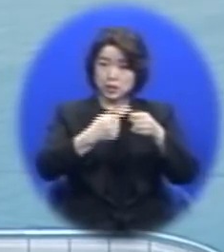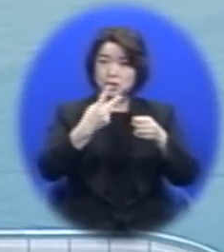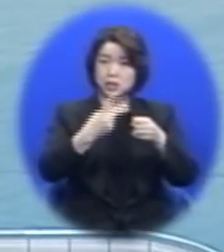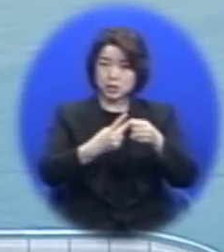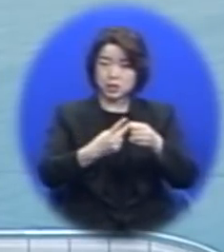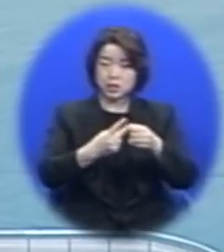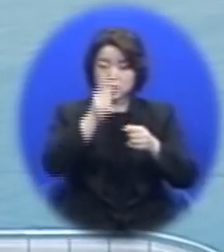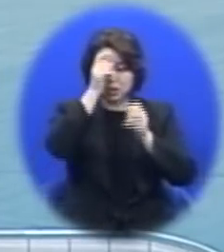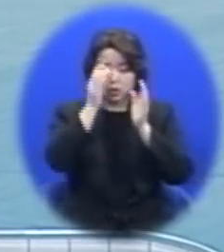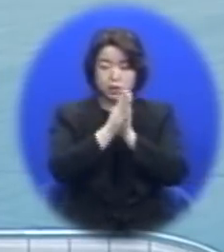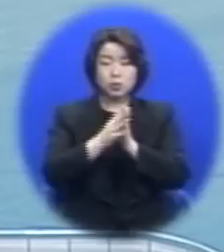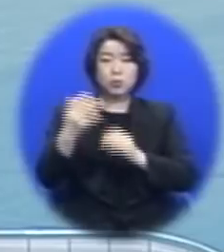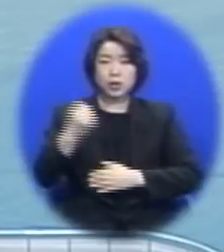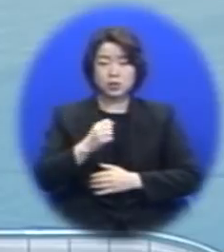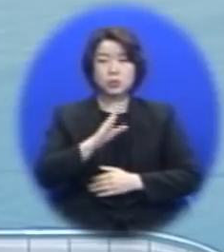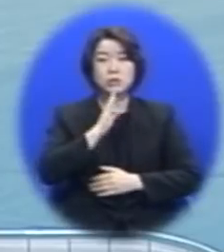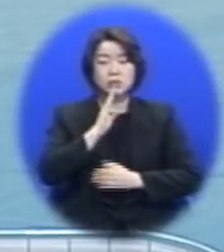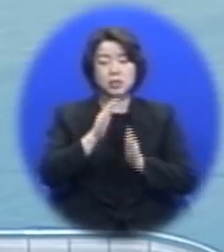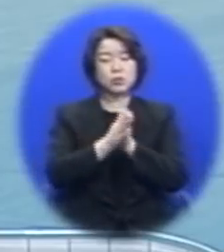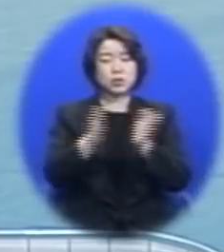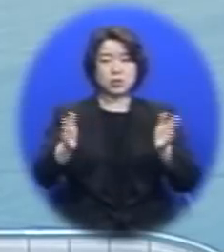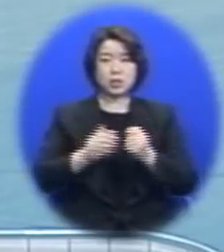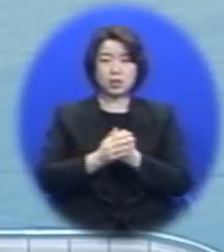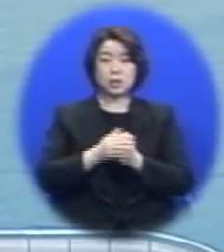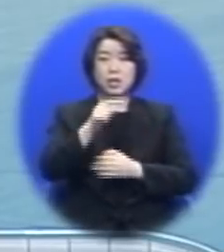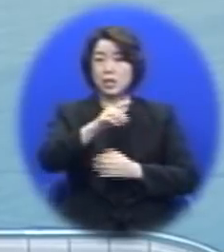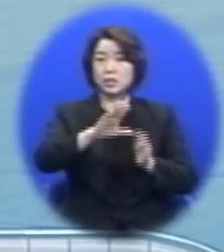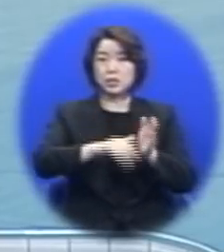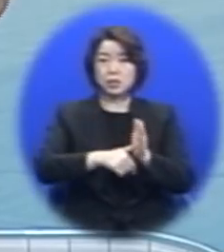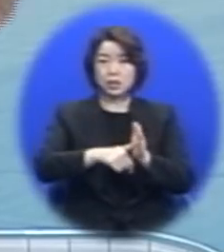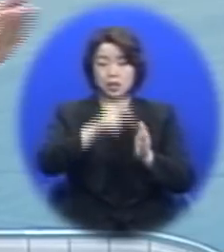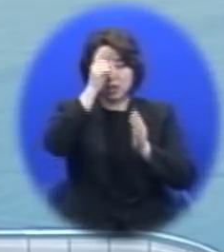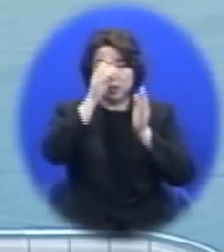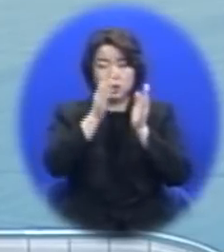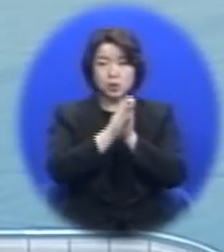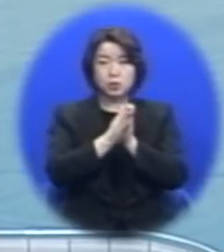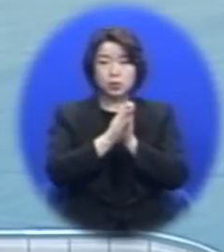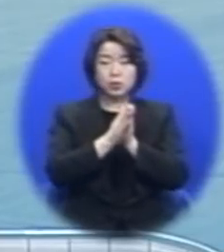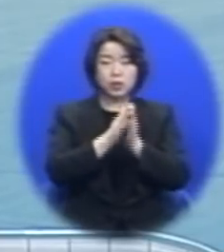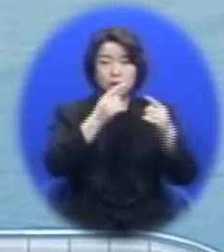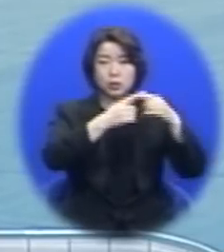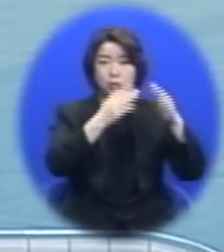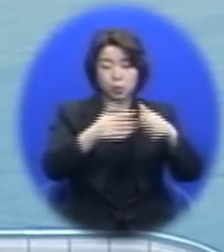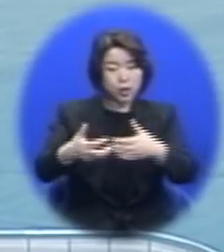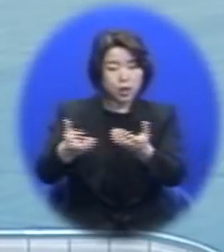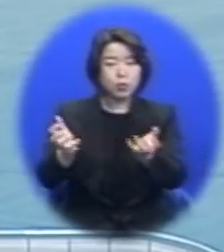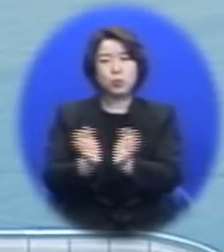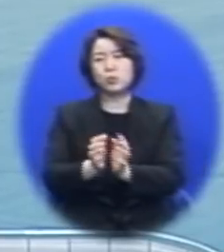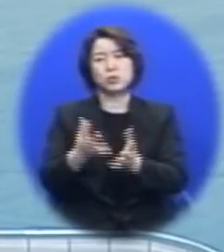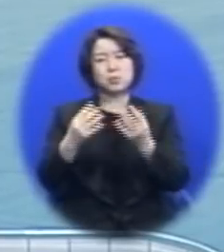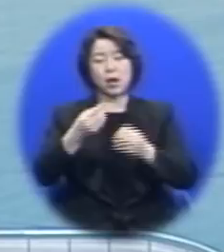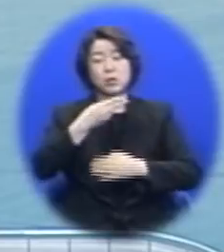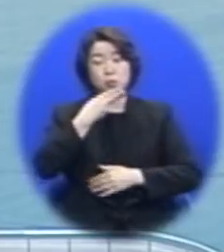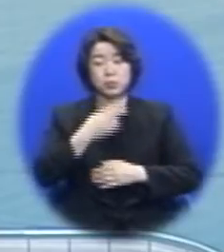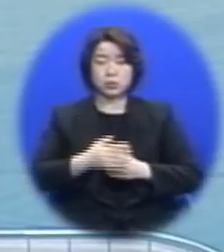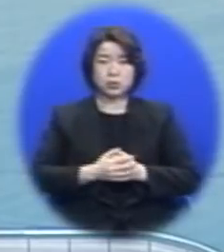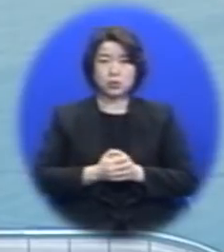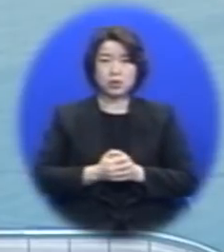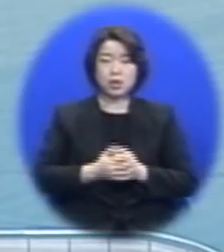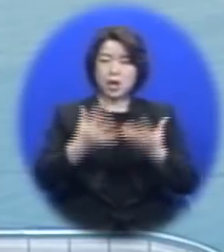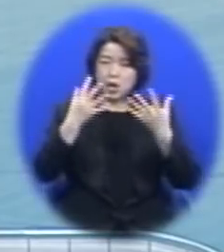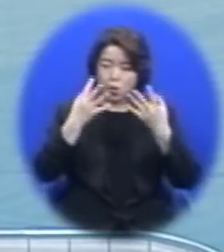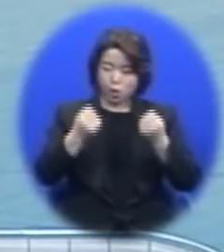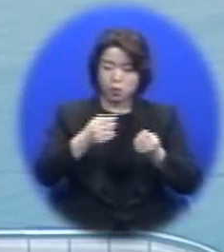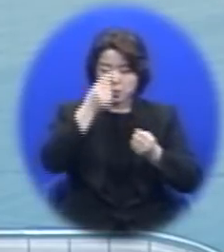가지고 실제로 기도를 시작했어요. 그때 당시 때 그렇게 기도하던 교회와 공동체가 거의 없었어요.